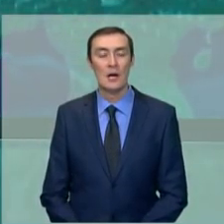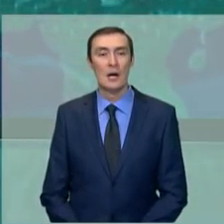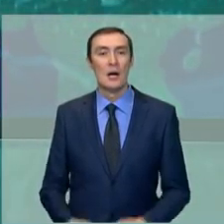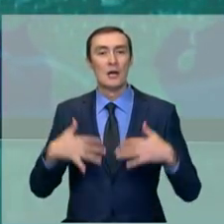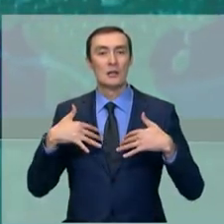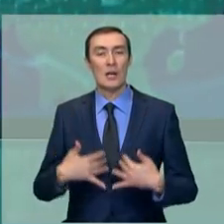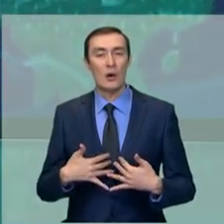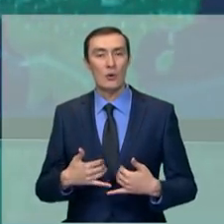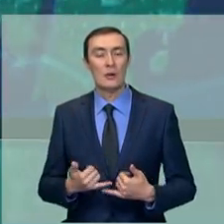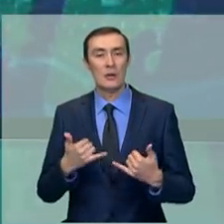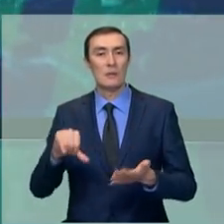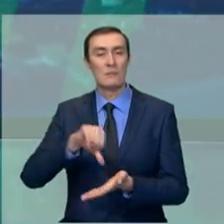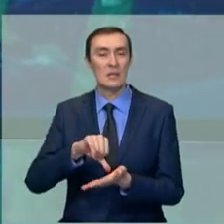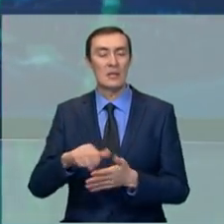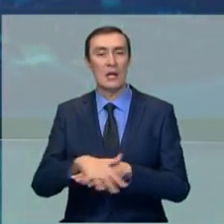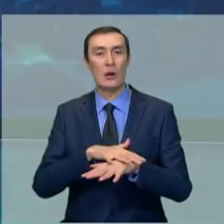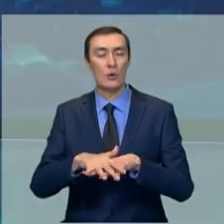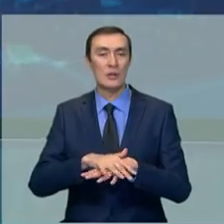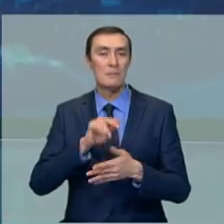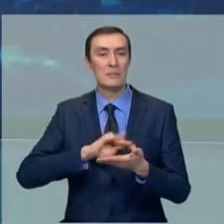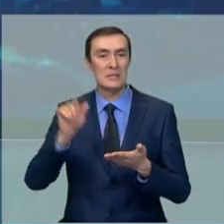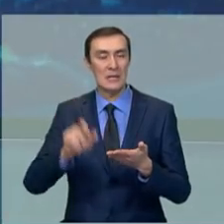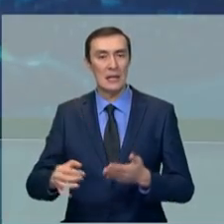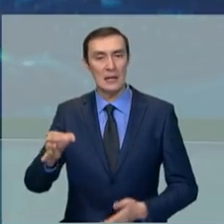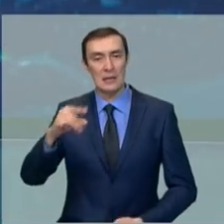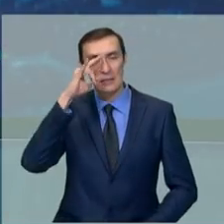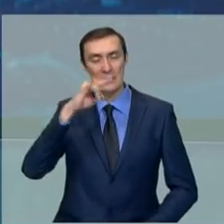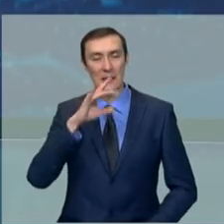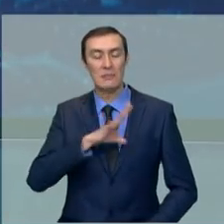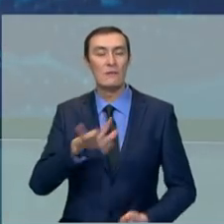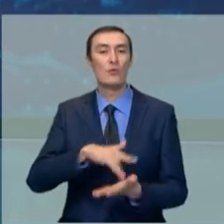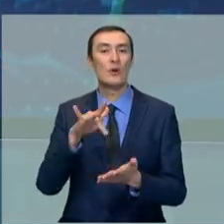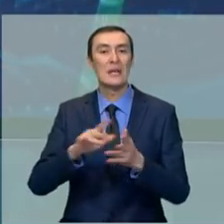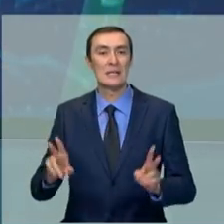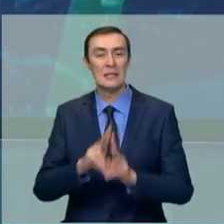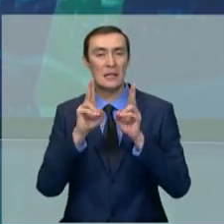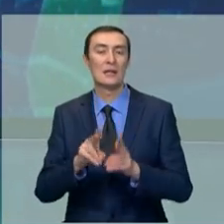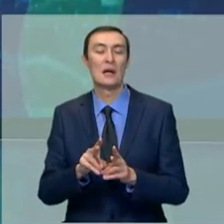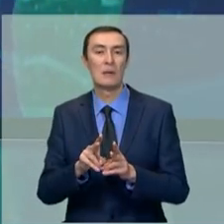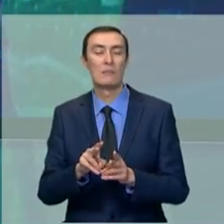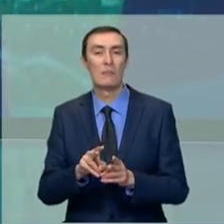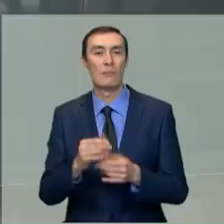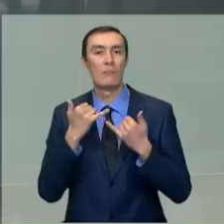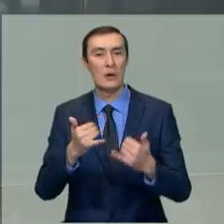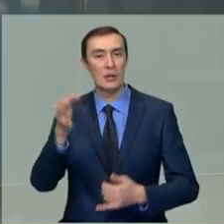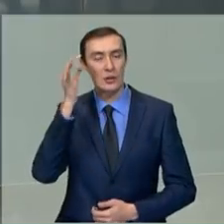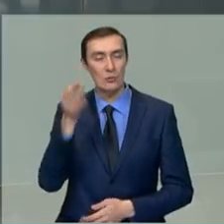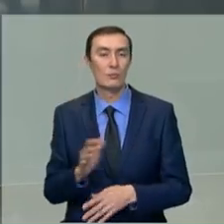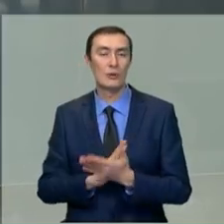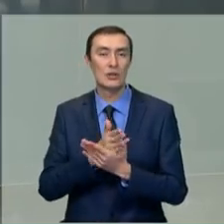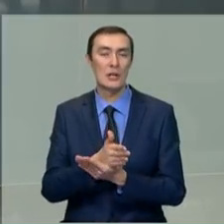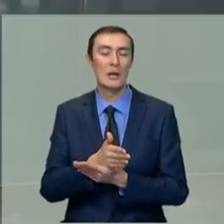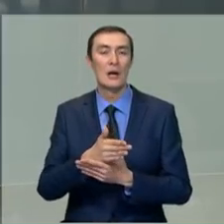Траурный митинг в память о народном писателе Казахстана состоялся и в Астане. На гражданскую панихиду пришли близкие,